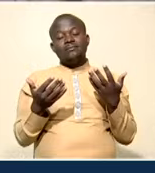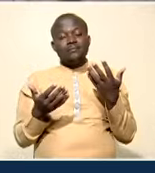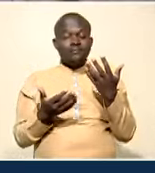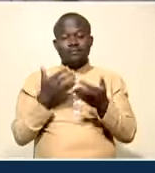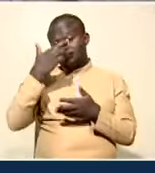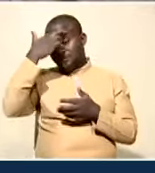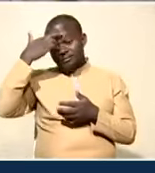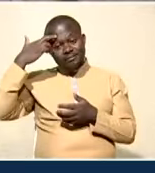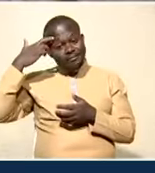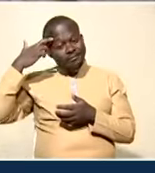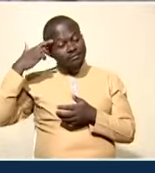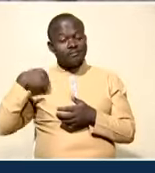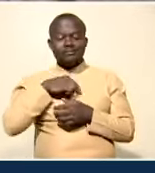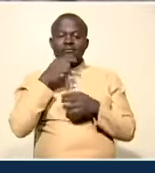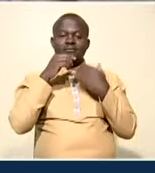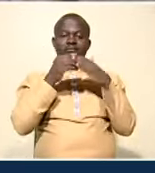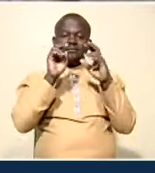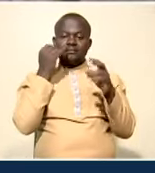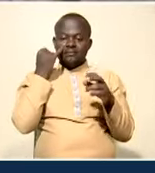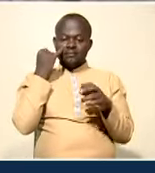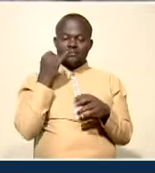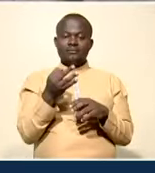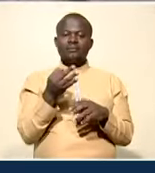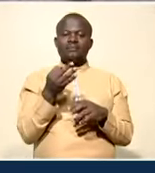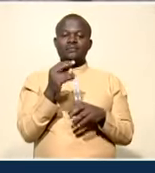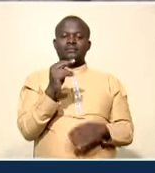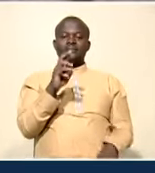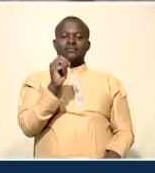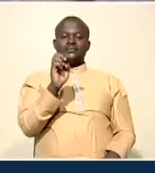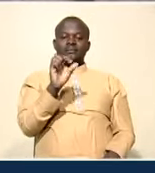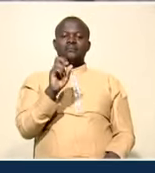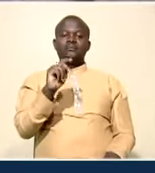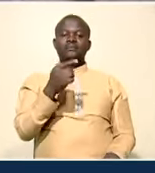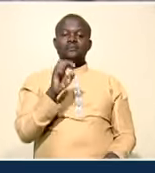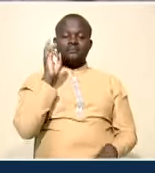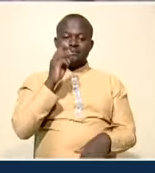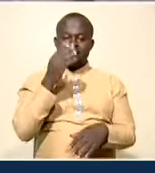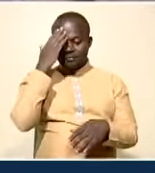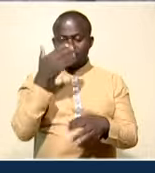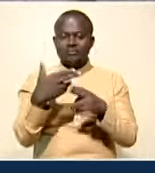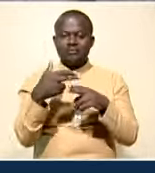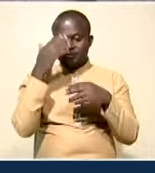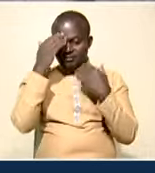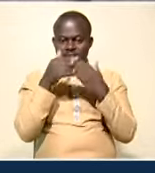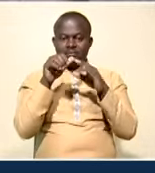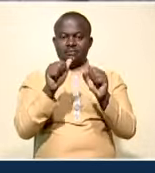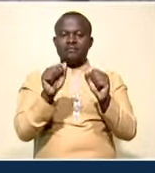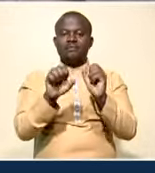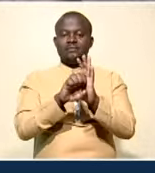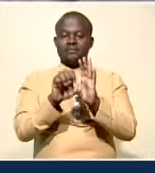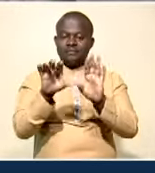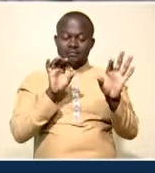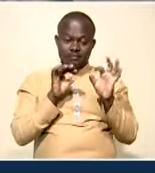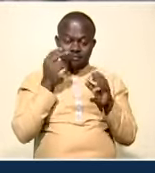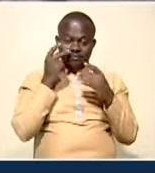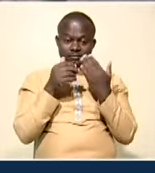nayo mpamvu tuvuga tuti niba ari nyiramugengeri turaza kubimenya vuba cyane kuko nitugerayo turafata sample